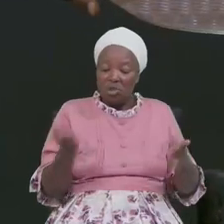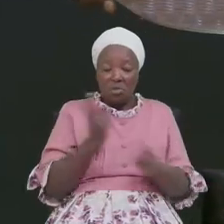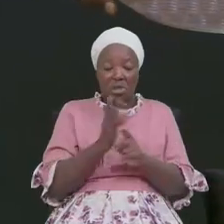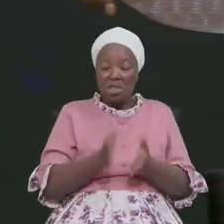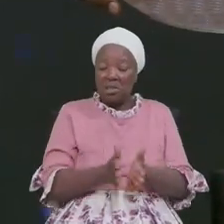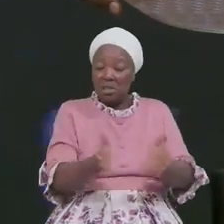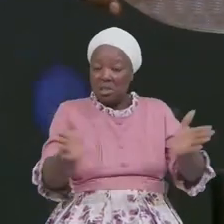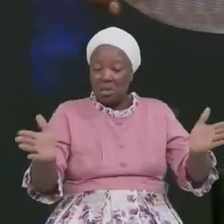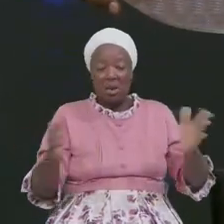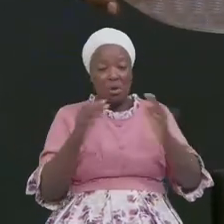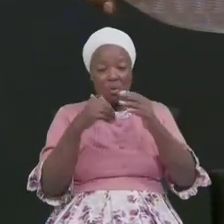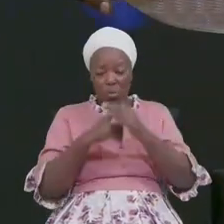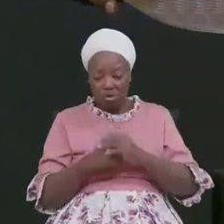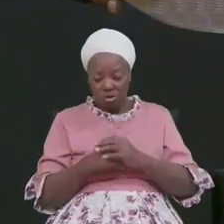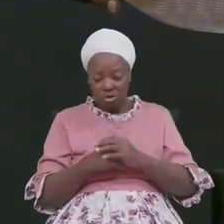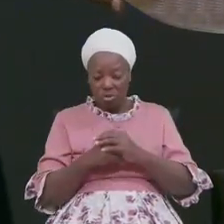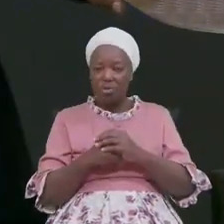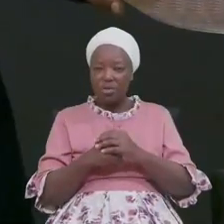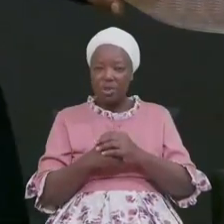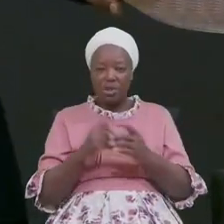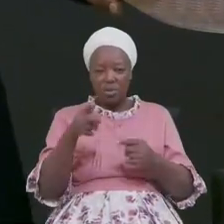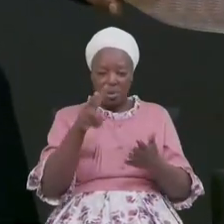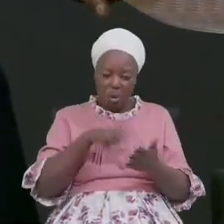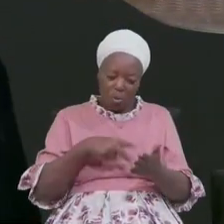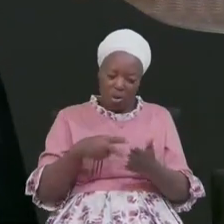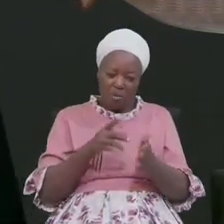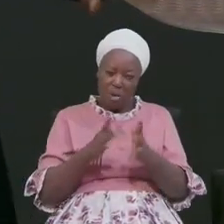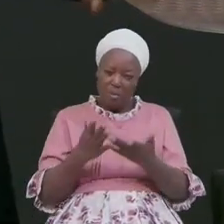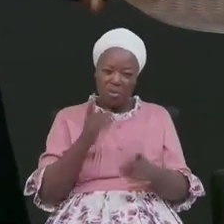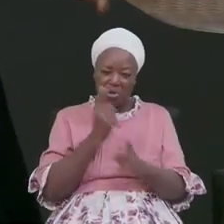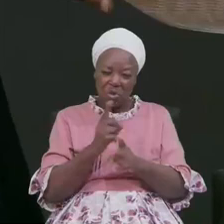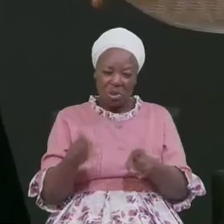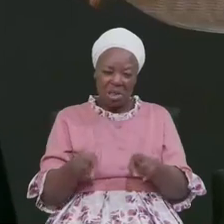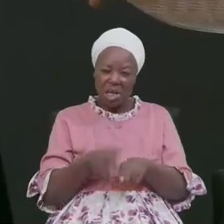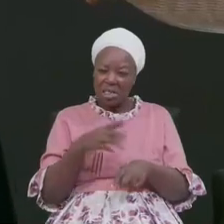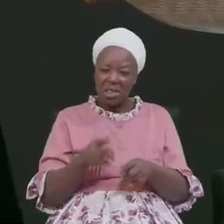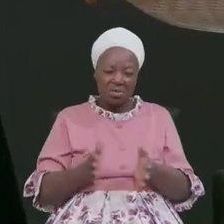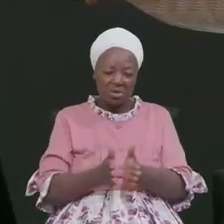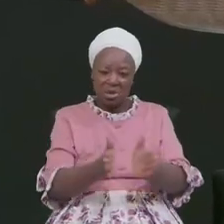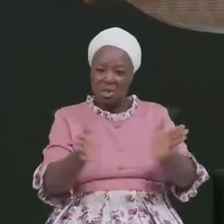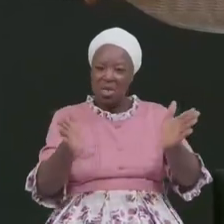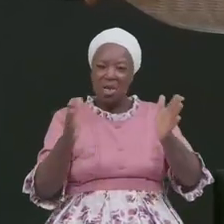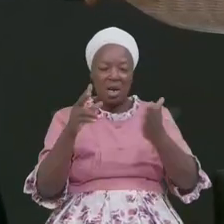Comme un adorateur général, tu lis la Bible. Comme un lecteur général.